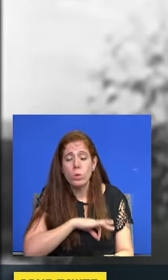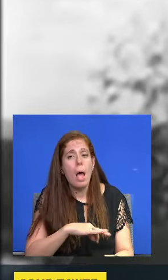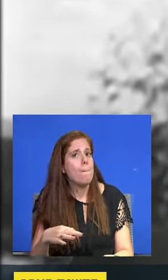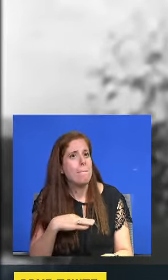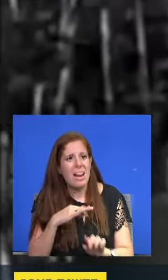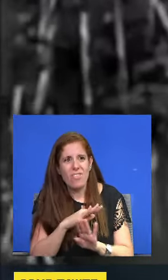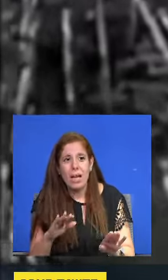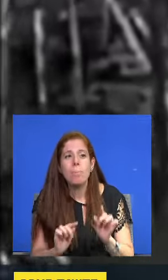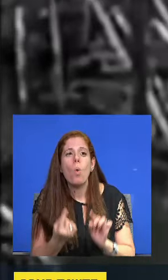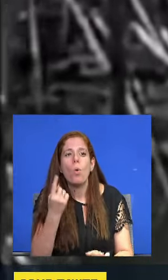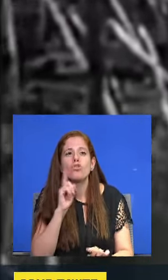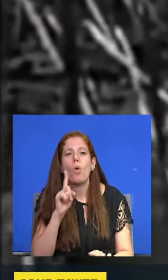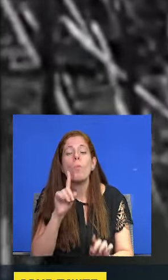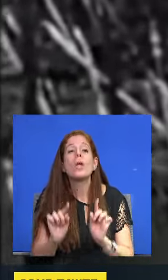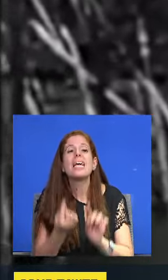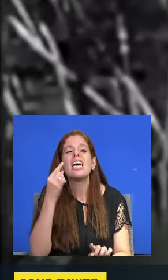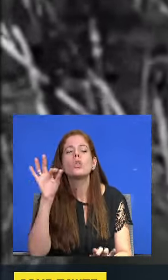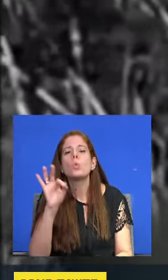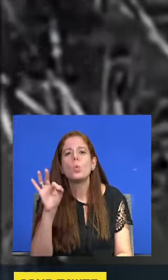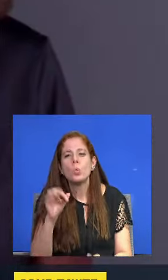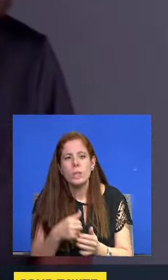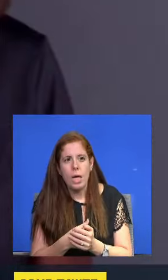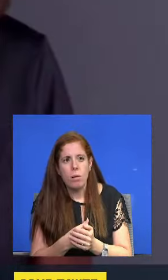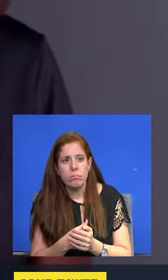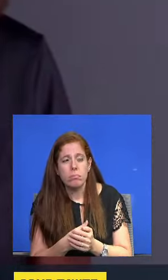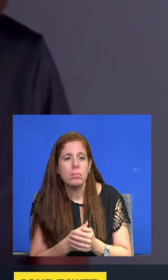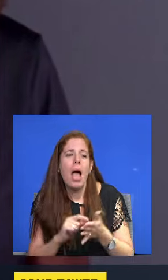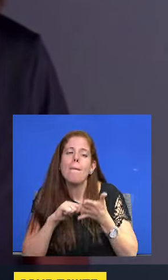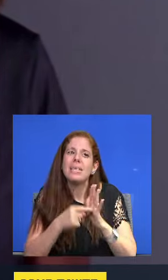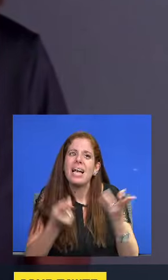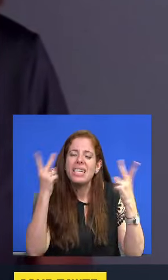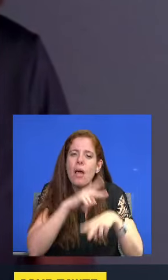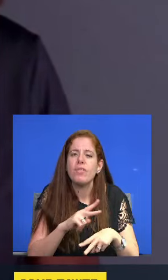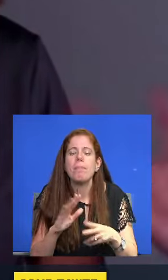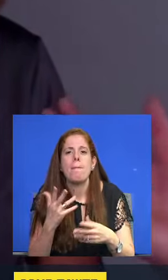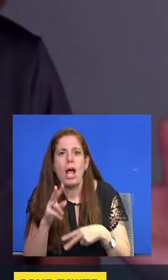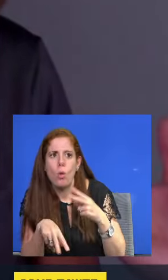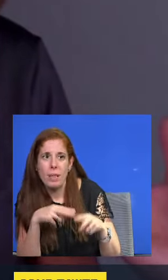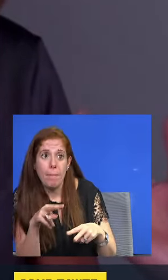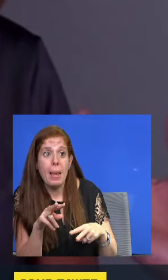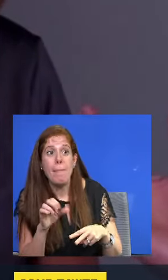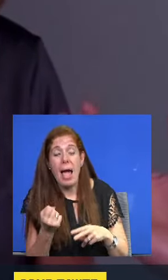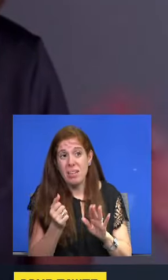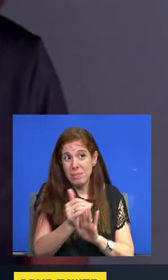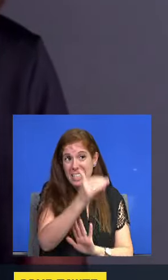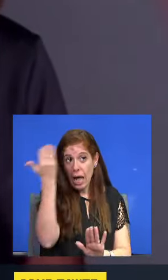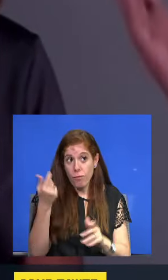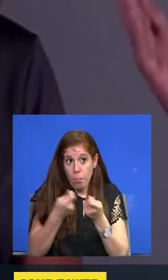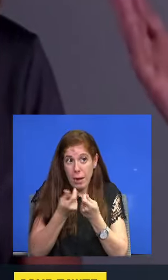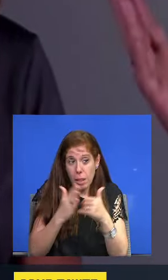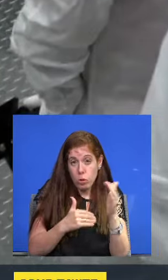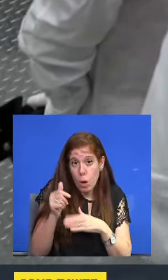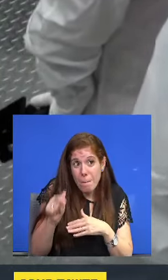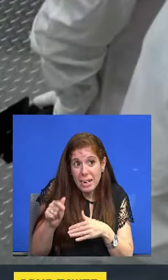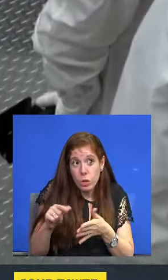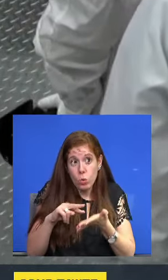אירוע שמכונה תקרית טונגוסקה. It really is to give us a sense of what are we dealing with. Are we way out of the box in terms of what we built this big